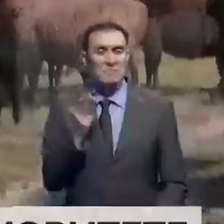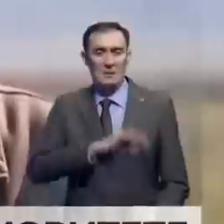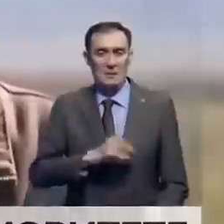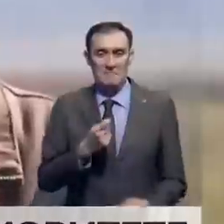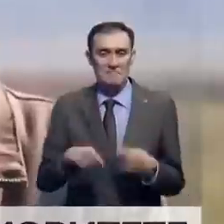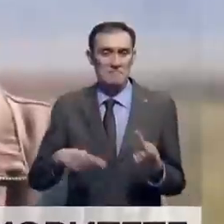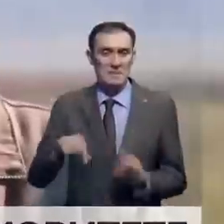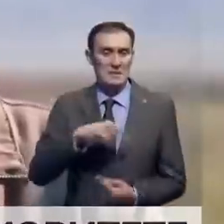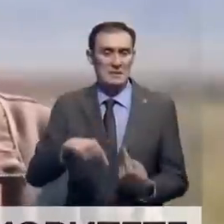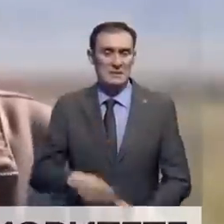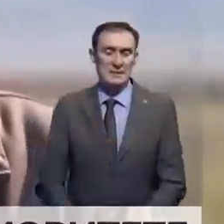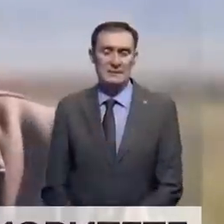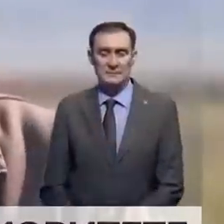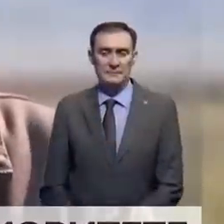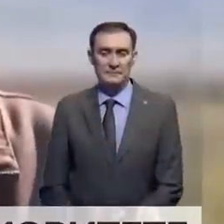бизнесом